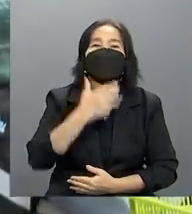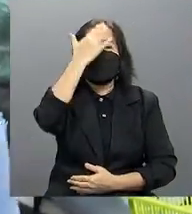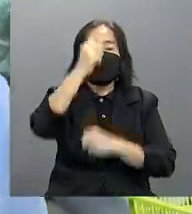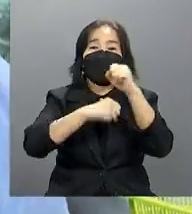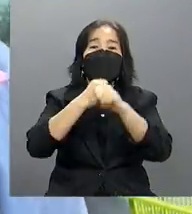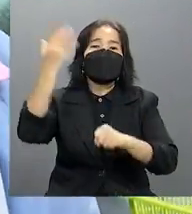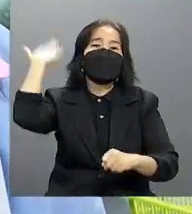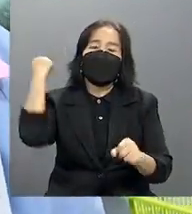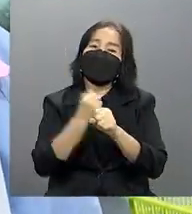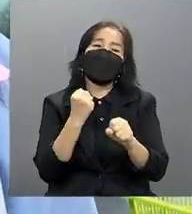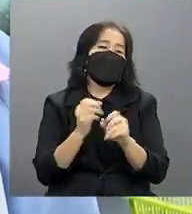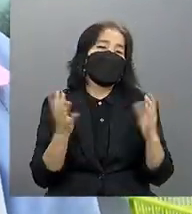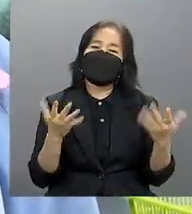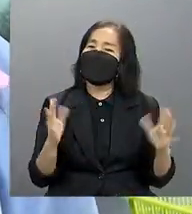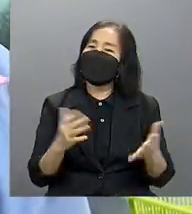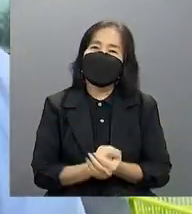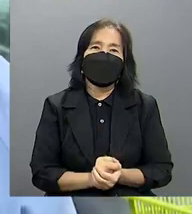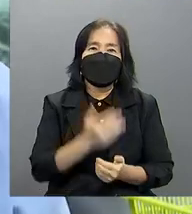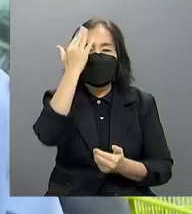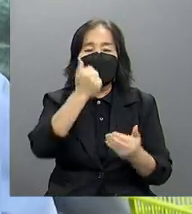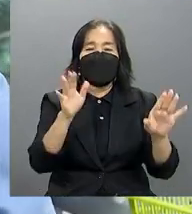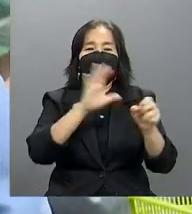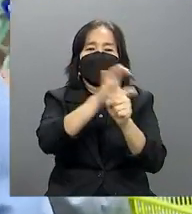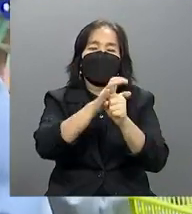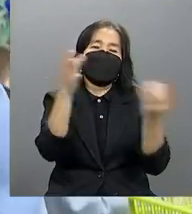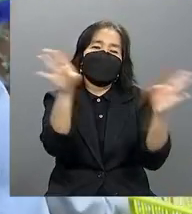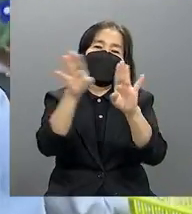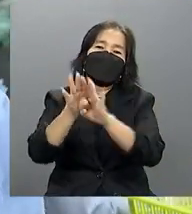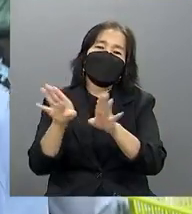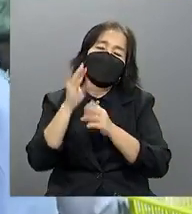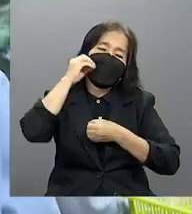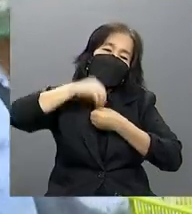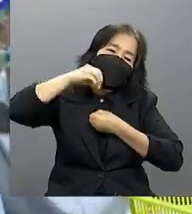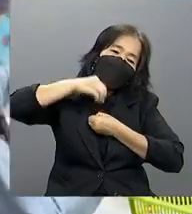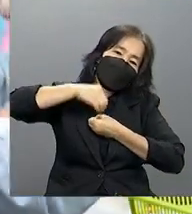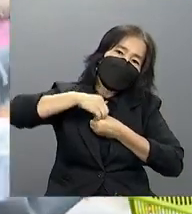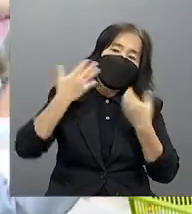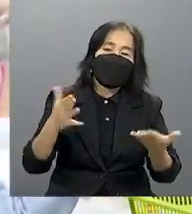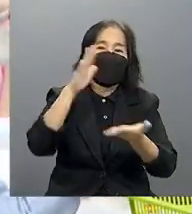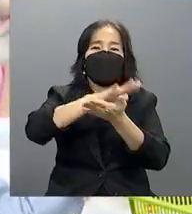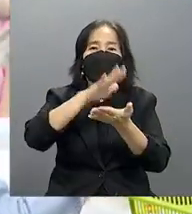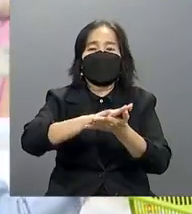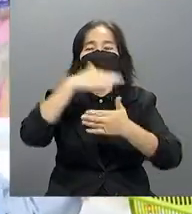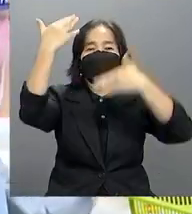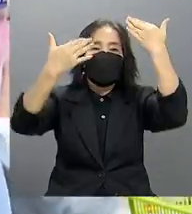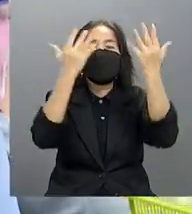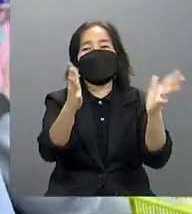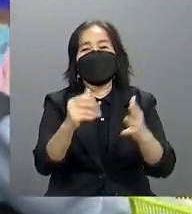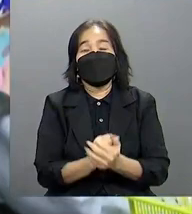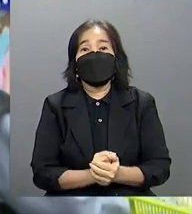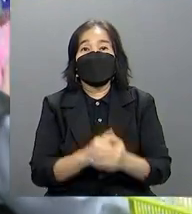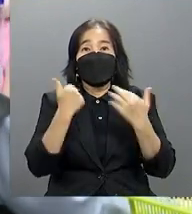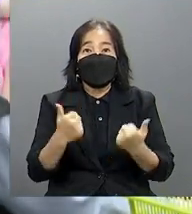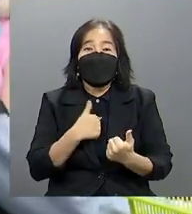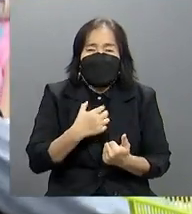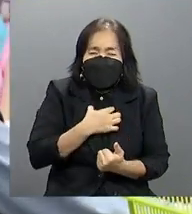ยเพราะว่าแบบติดเหตุการณ์โควิดโรงเรียนก็เลยแบบงดอีเวนต์ต่างๆลงผมก็แบบเอ้ยอยากทำนะเว้ย